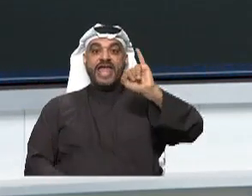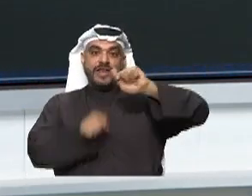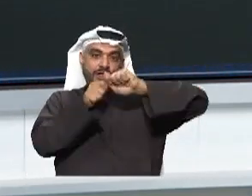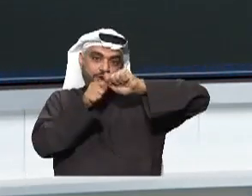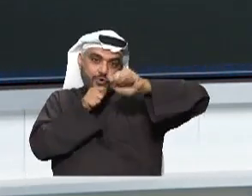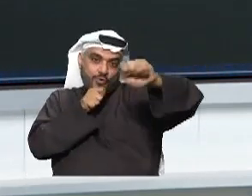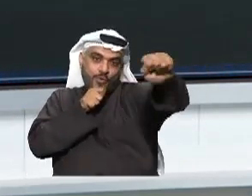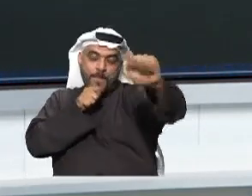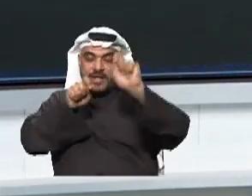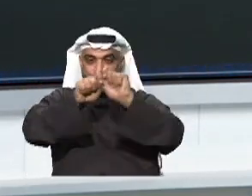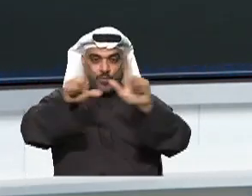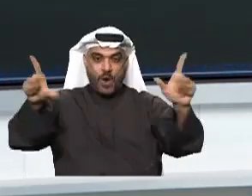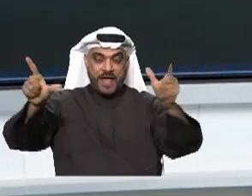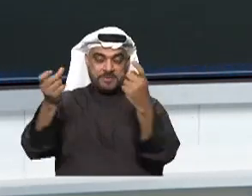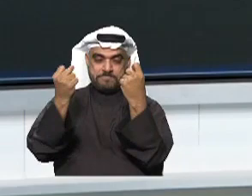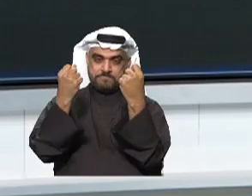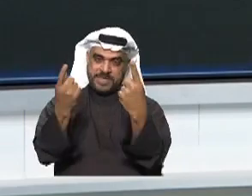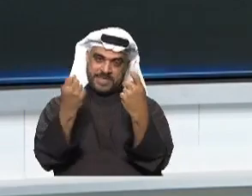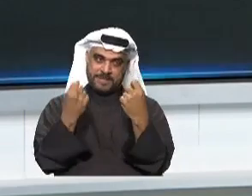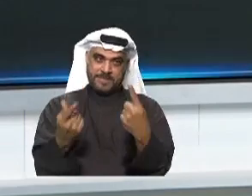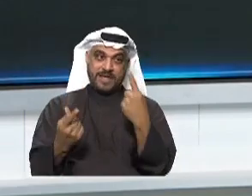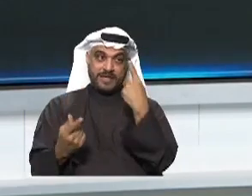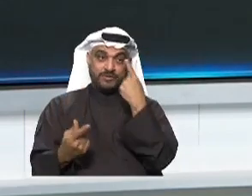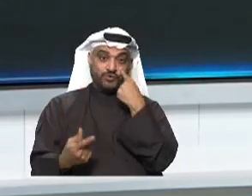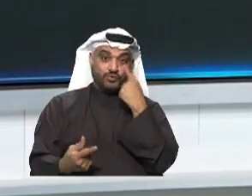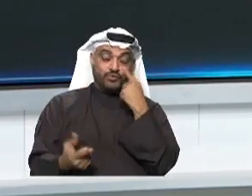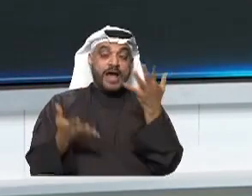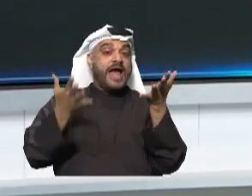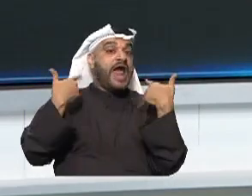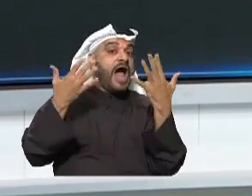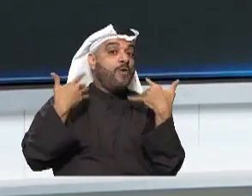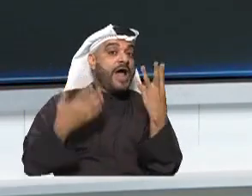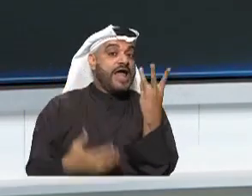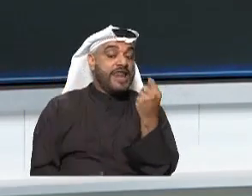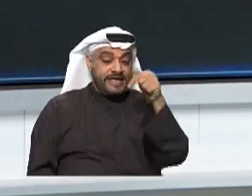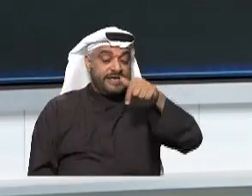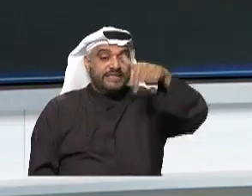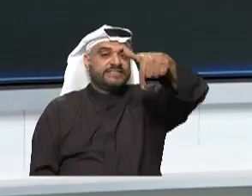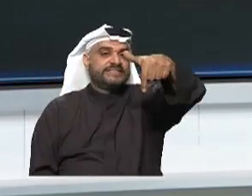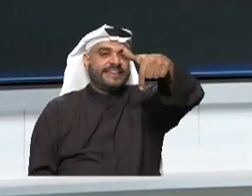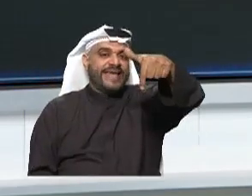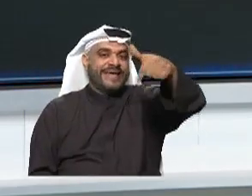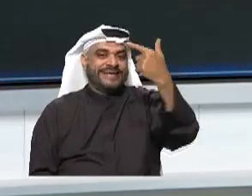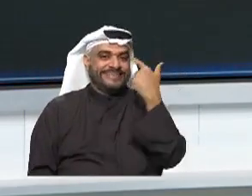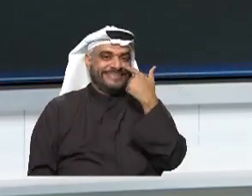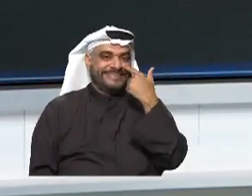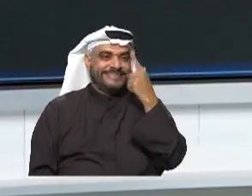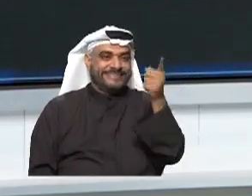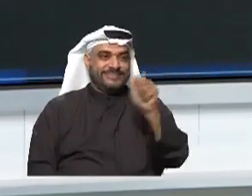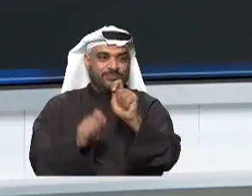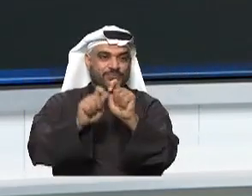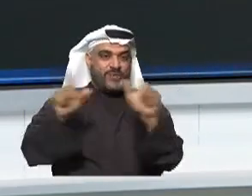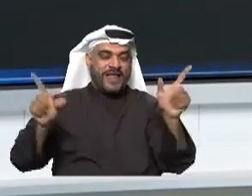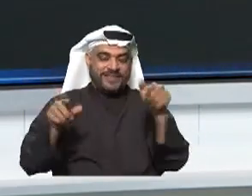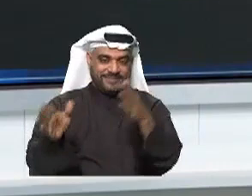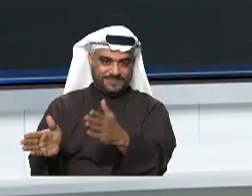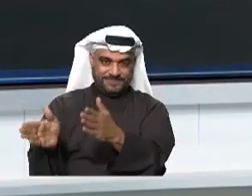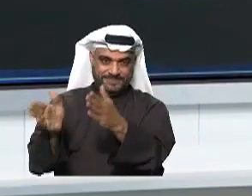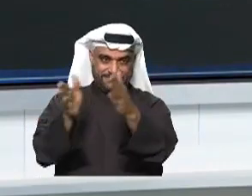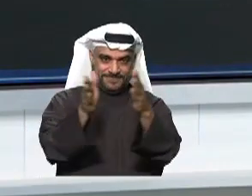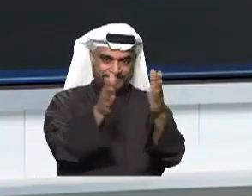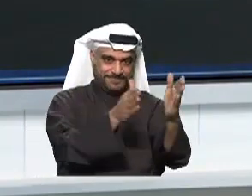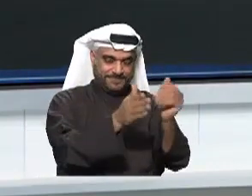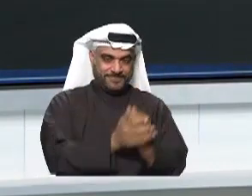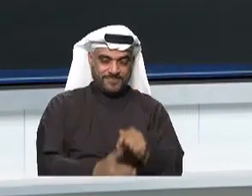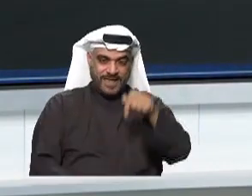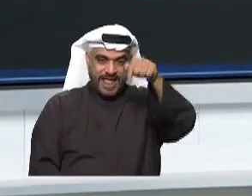كيلومتر بالساعة، مع أجواء أيضا غائمة جزئيا على مدينة الكويت، رطوبة نسبية حول 50%، رؤية أفقية ممتازة 10